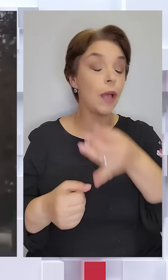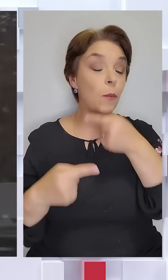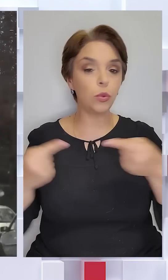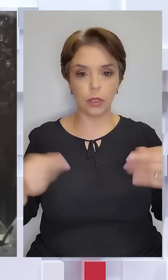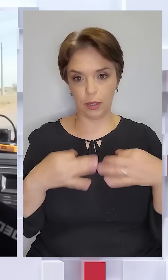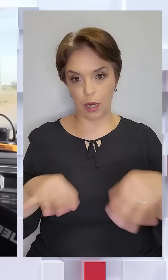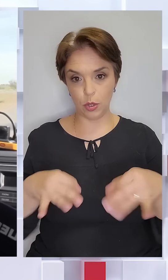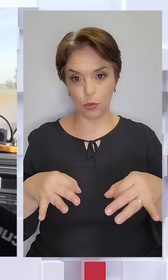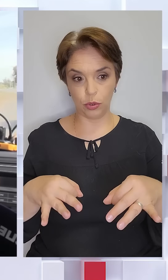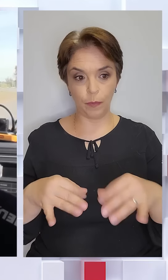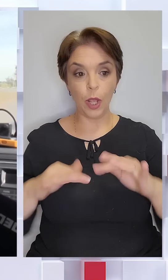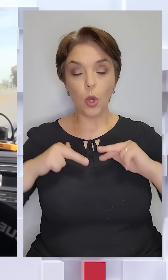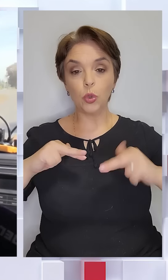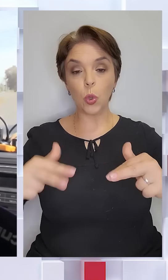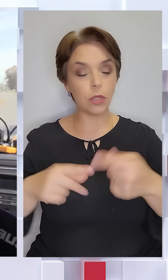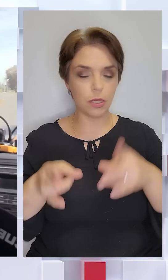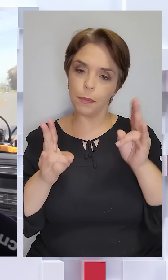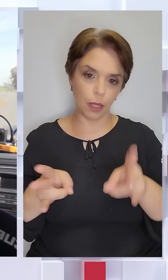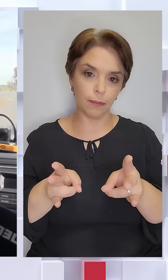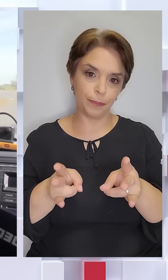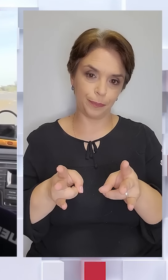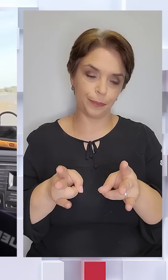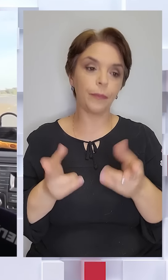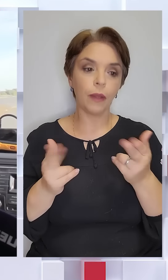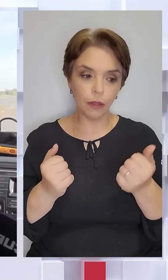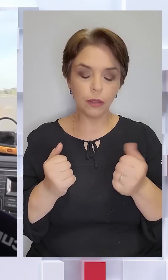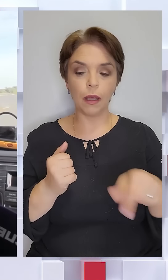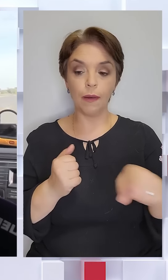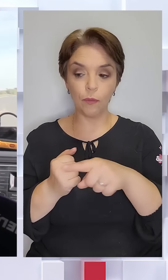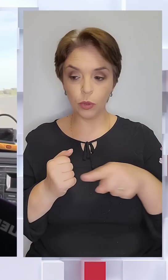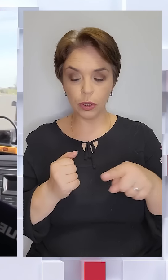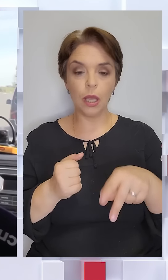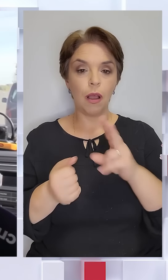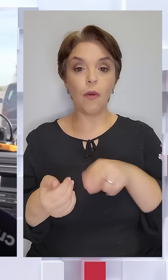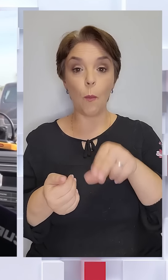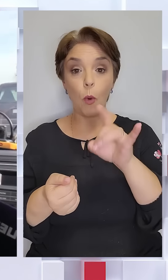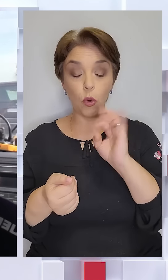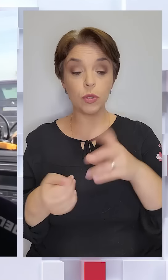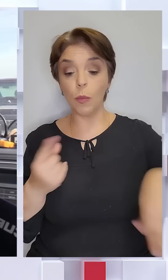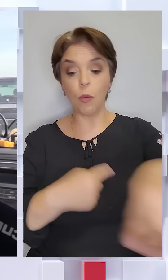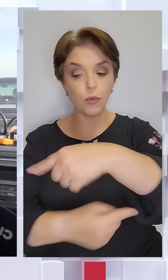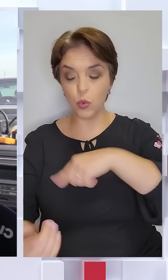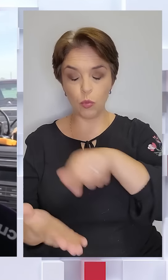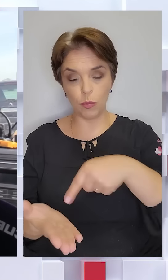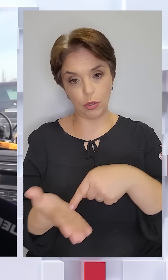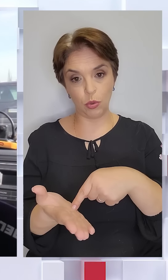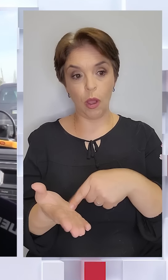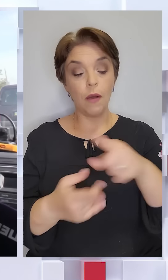будь-який транспорт. Дрони – це біда. Так, вони в Покровську вже просто по всьому місту, вони